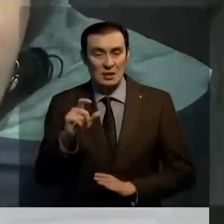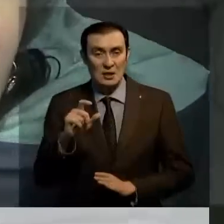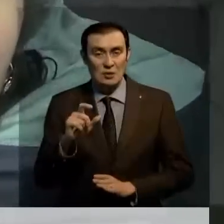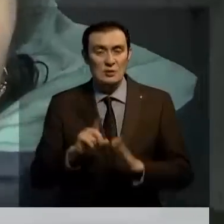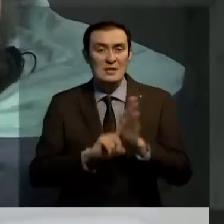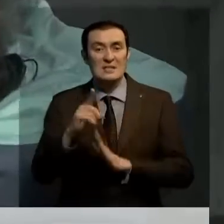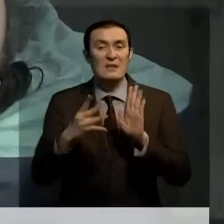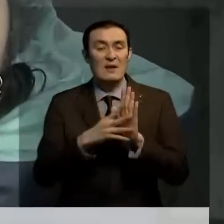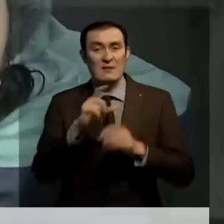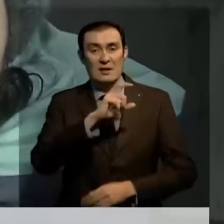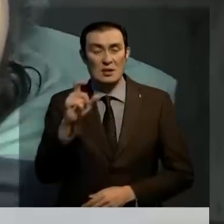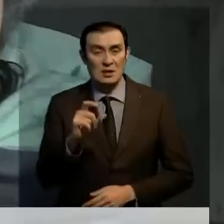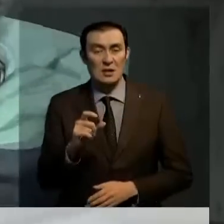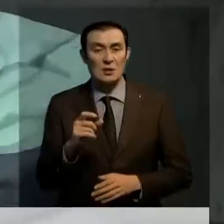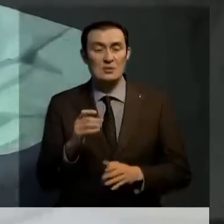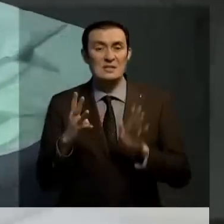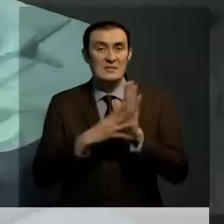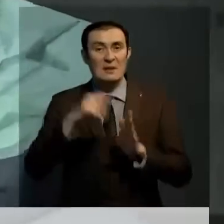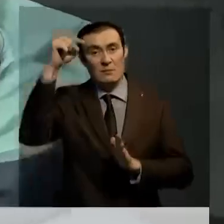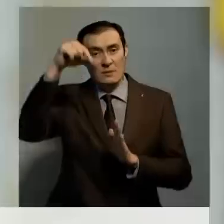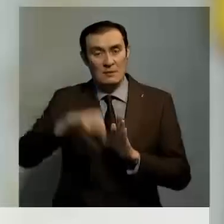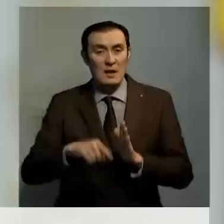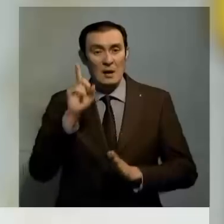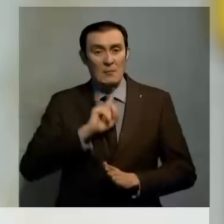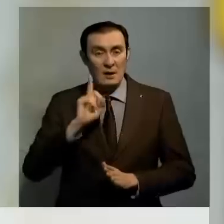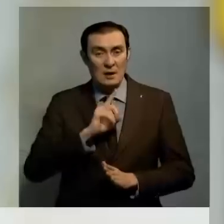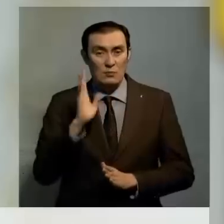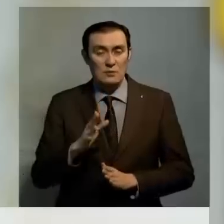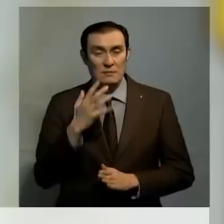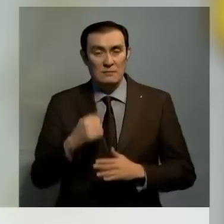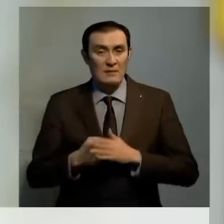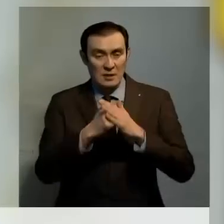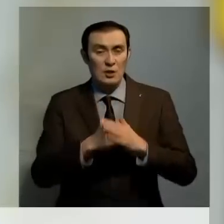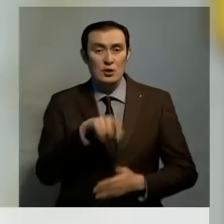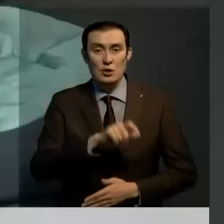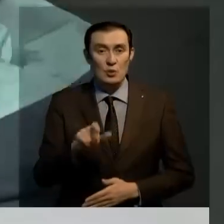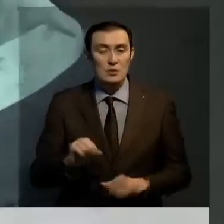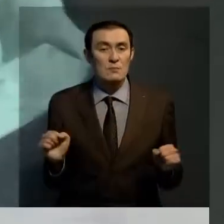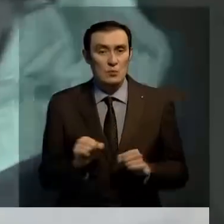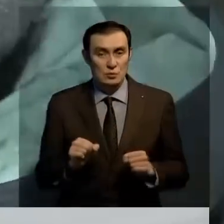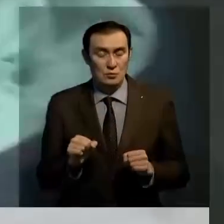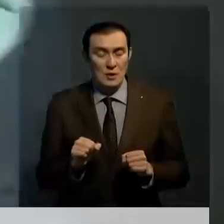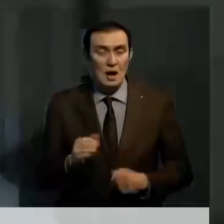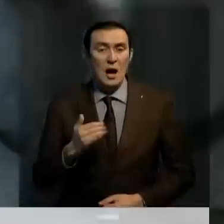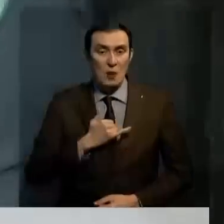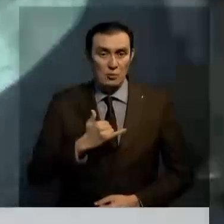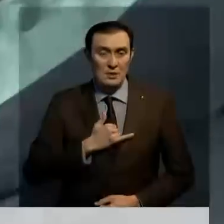с 9 этажа. То есть с 9 на 1, пока она придет, естественно, люди мерзнут. А у нас,